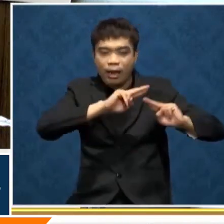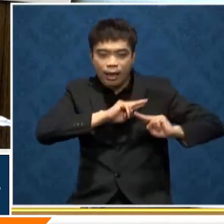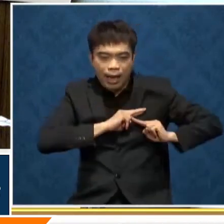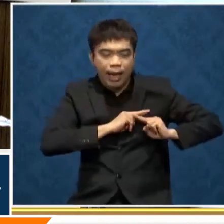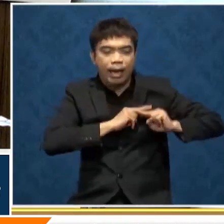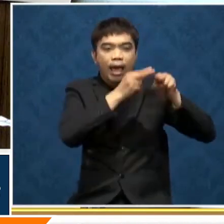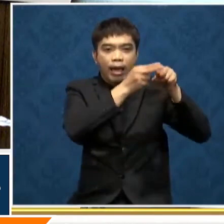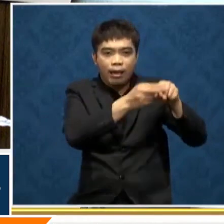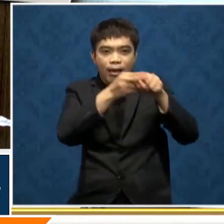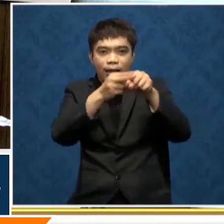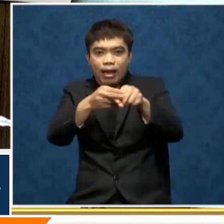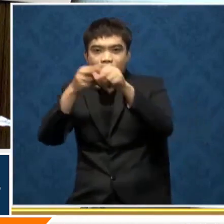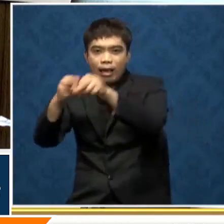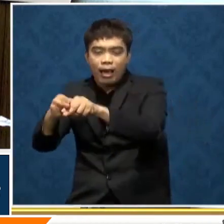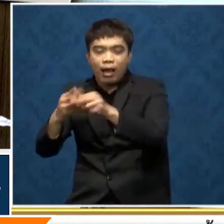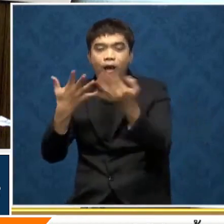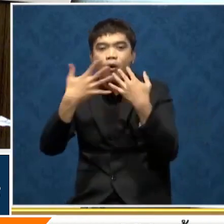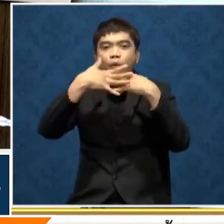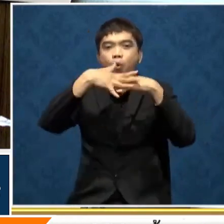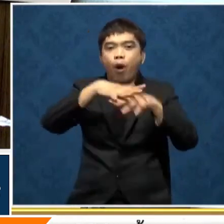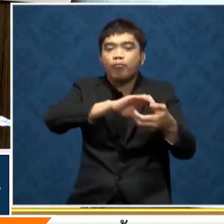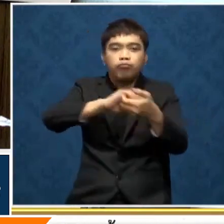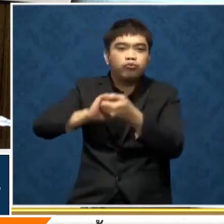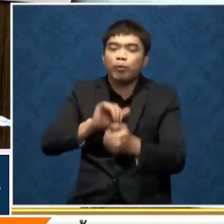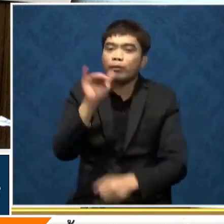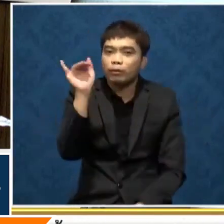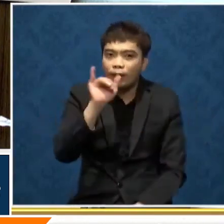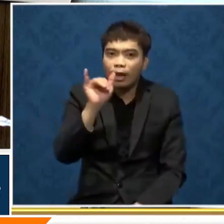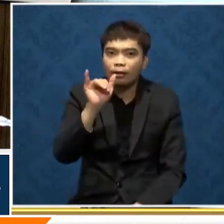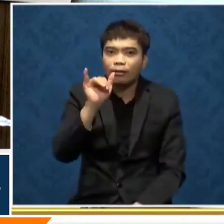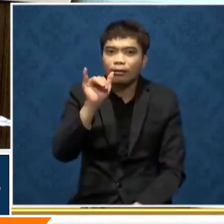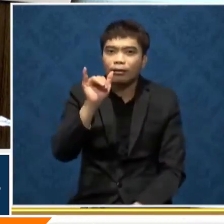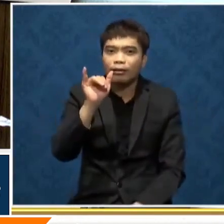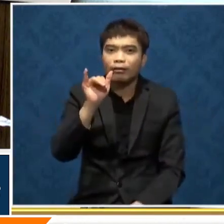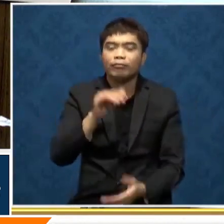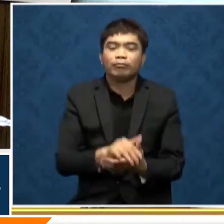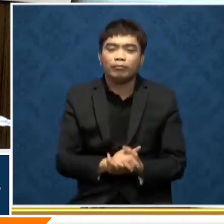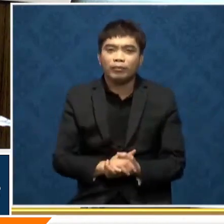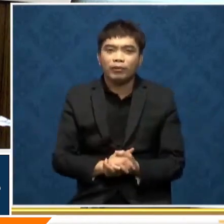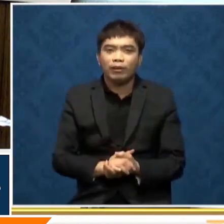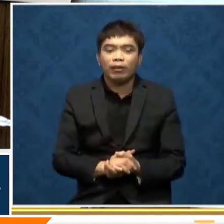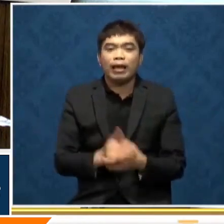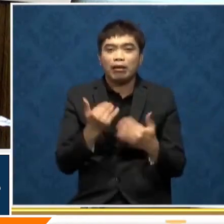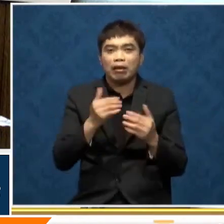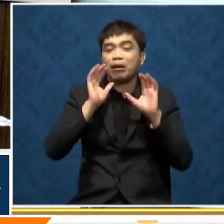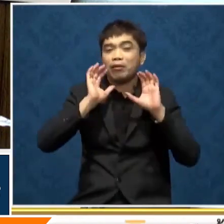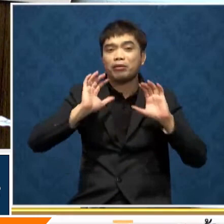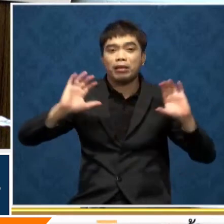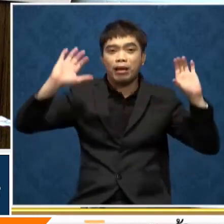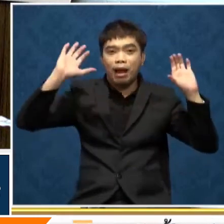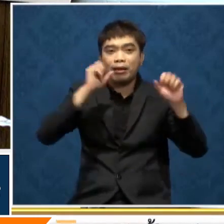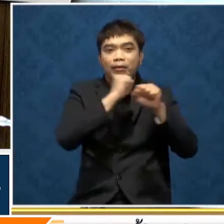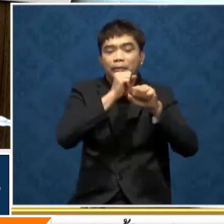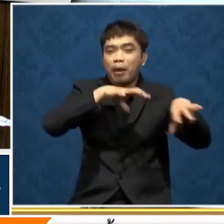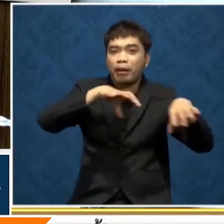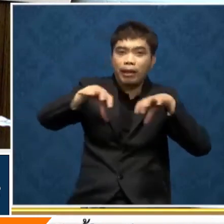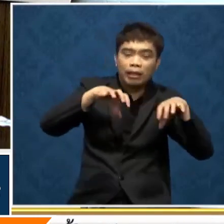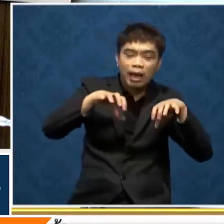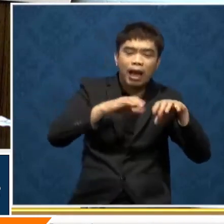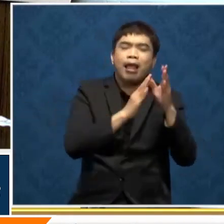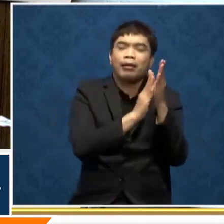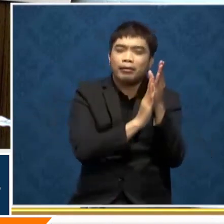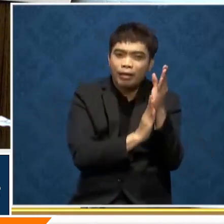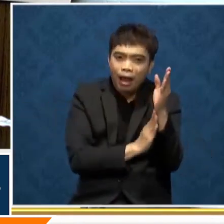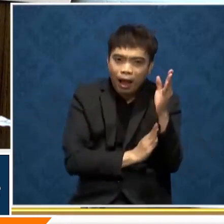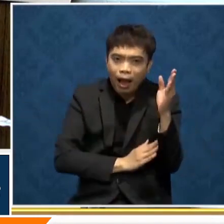แค่เสนอแนะข้ามหน่วยงานกันนะครับติดกลไกที่ล่าช้าของราชการกว่าจะได้ประชุมหรือว่า